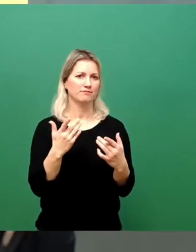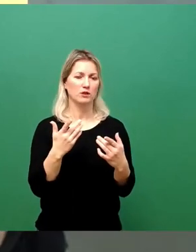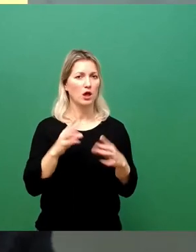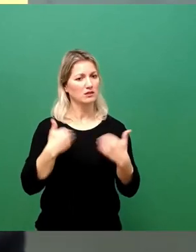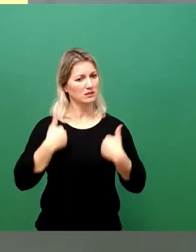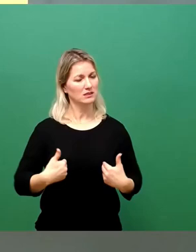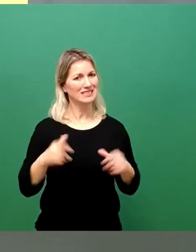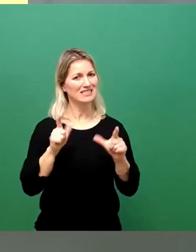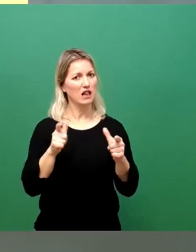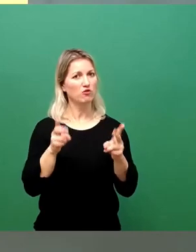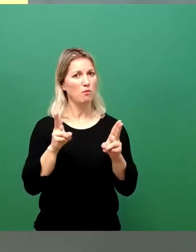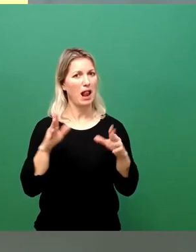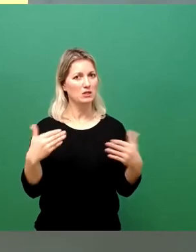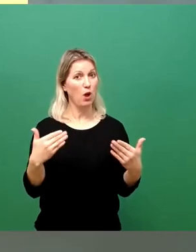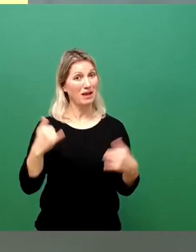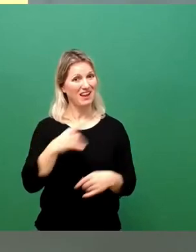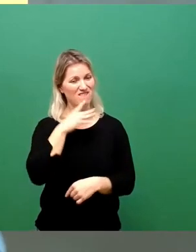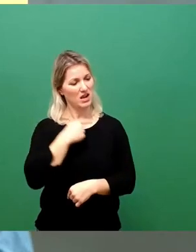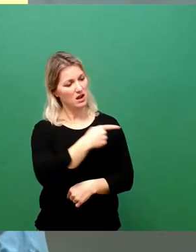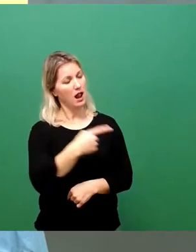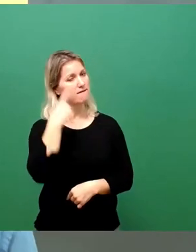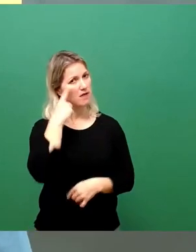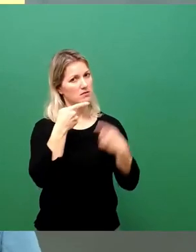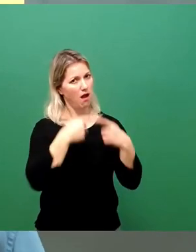hier zu viele anders. Danke.